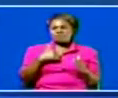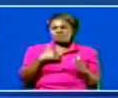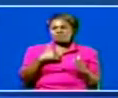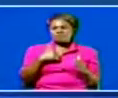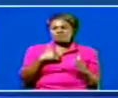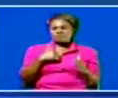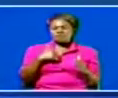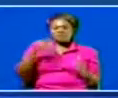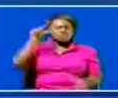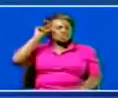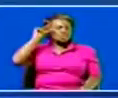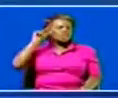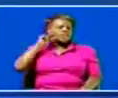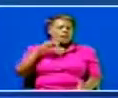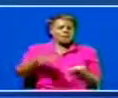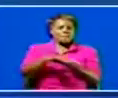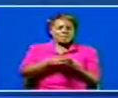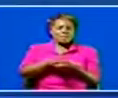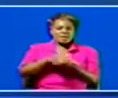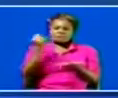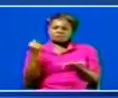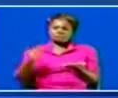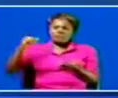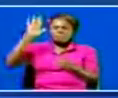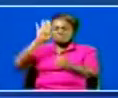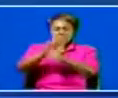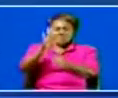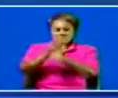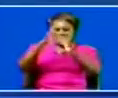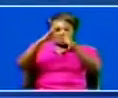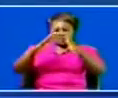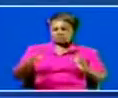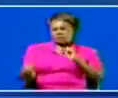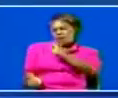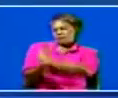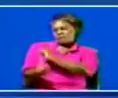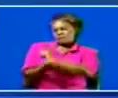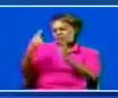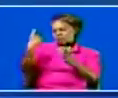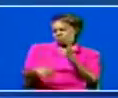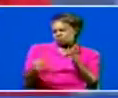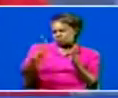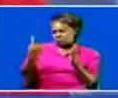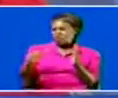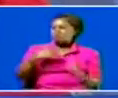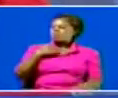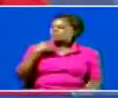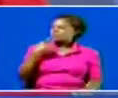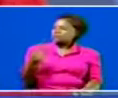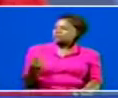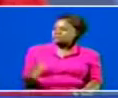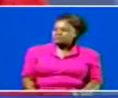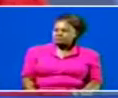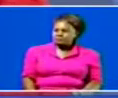gender based violence. Ziko nyingi sana katika majumba mingi sana. Ushauri wako ni upi? Sasa nataka nikwambie hivi.